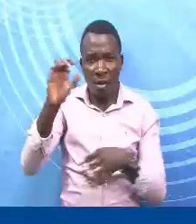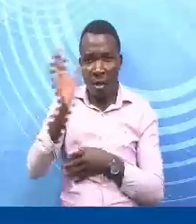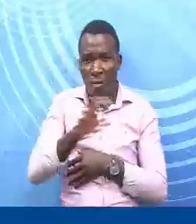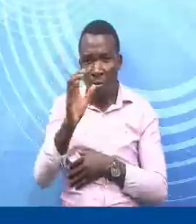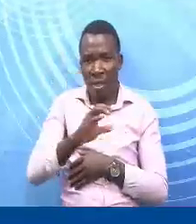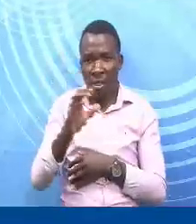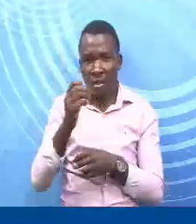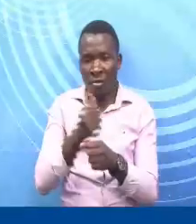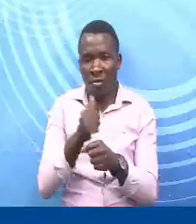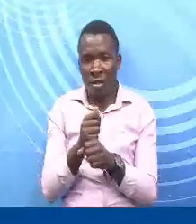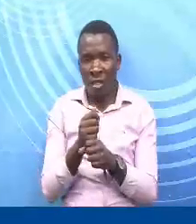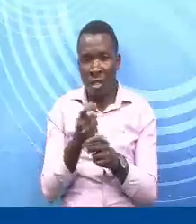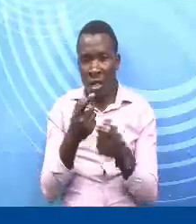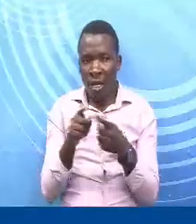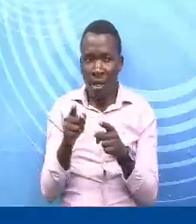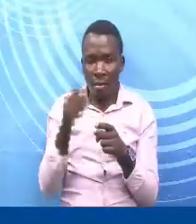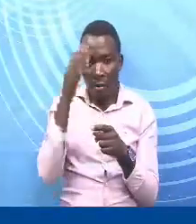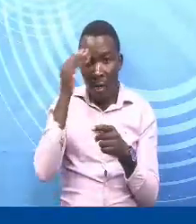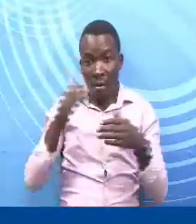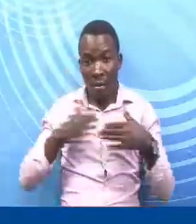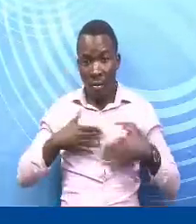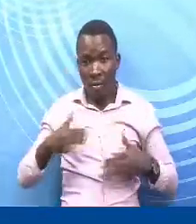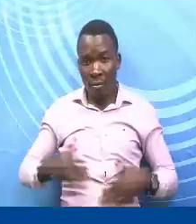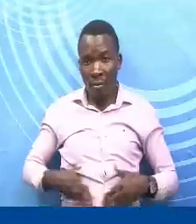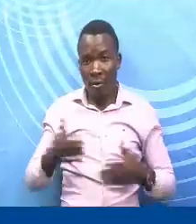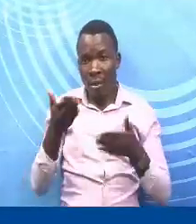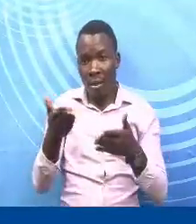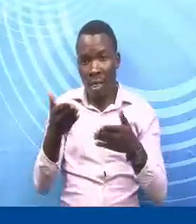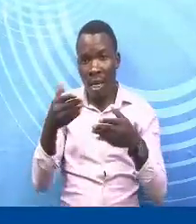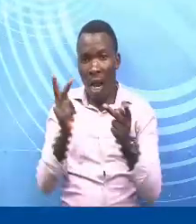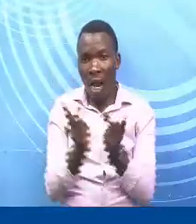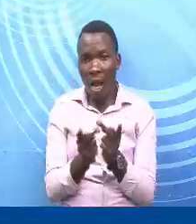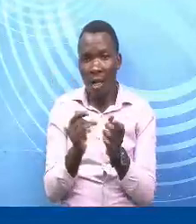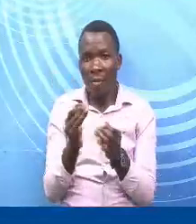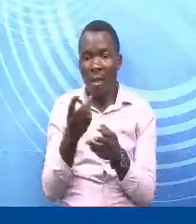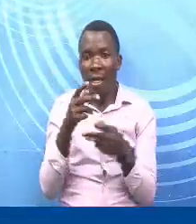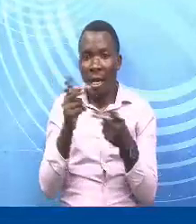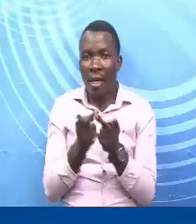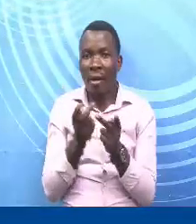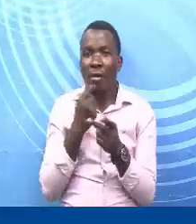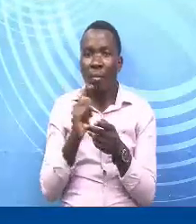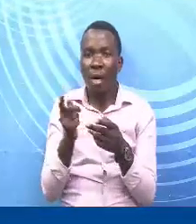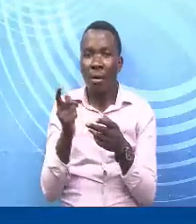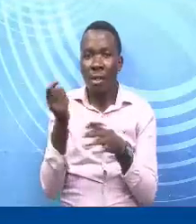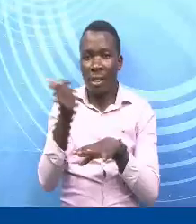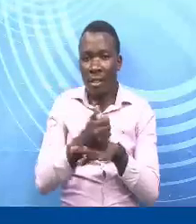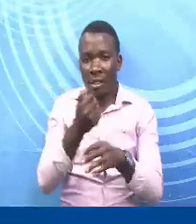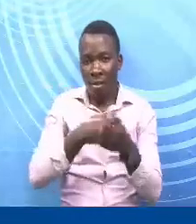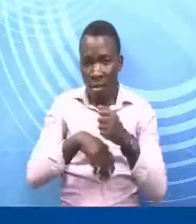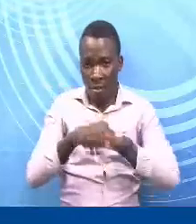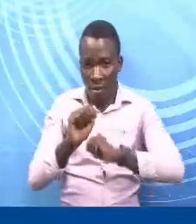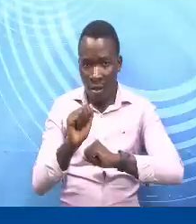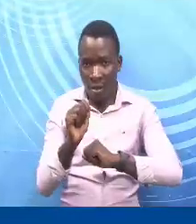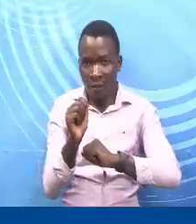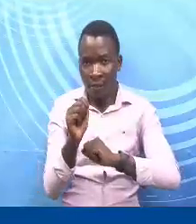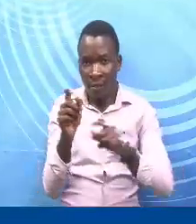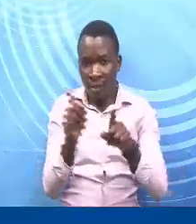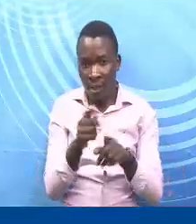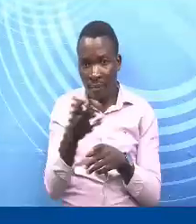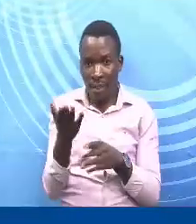ariko kuva ari umubiri uri ahantu niba ahantu hagiye kujya igikorwa niba hari ahantu hagiye kugikorwa